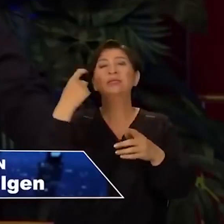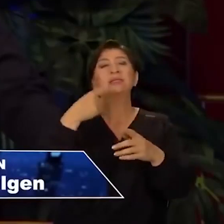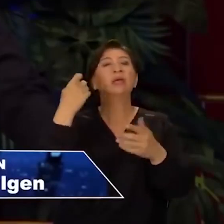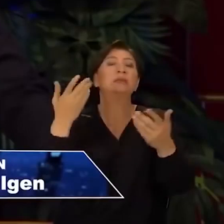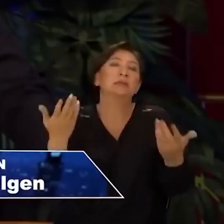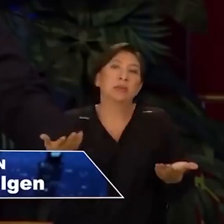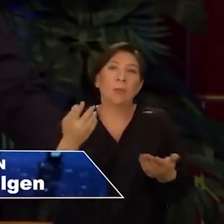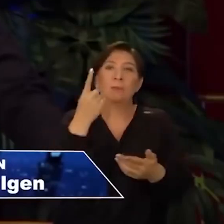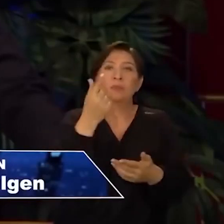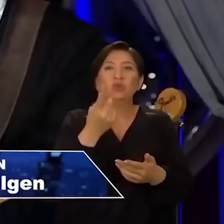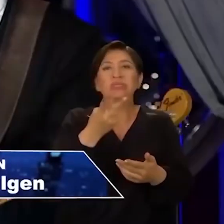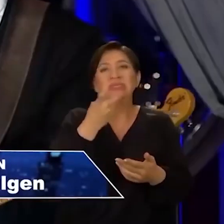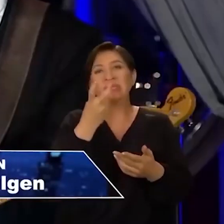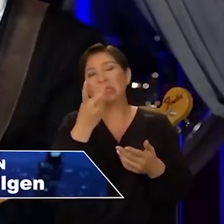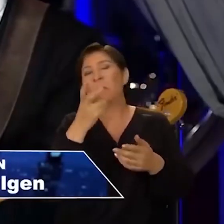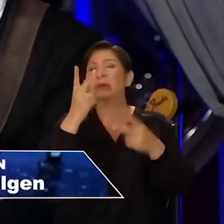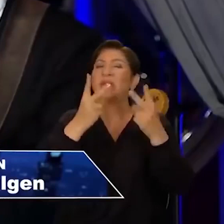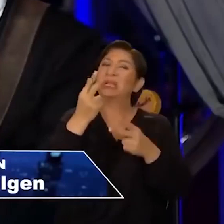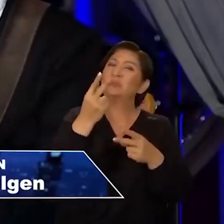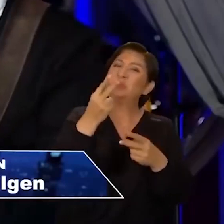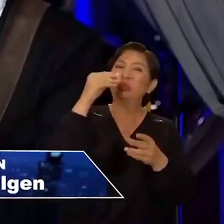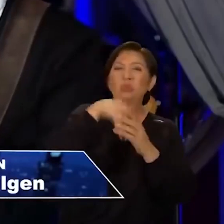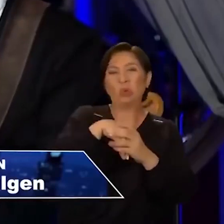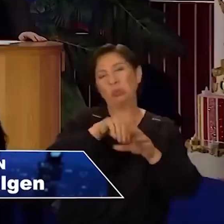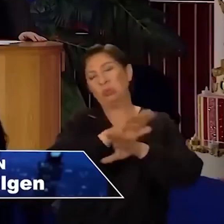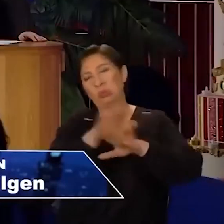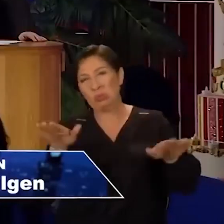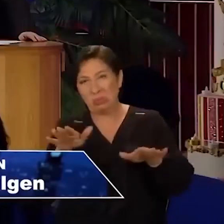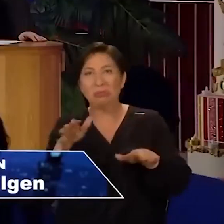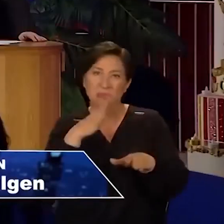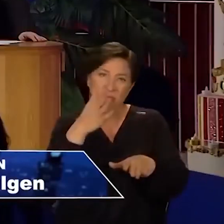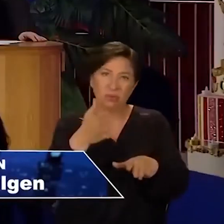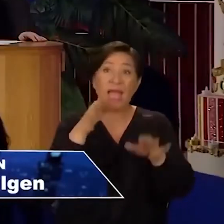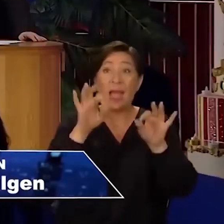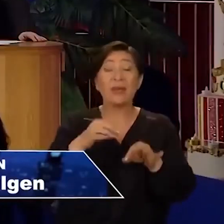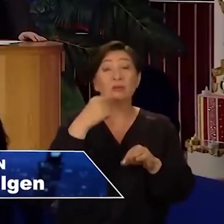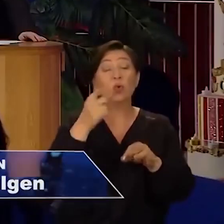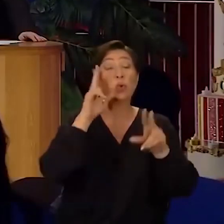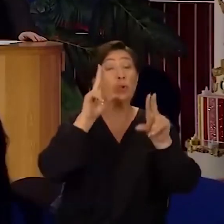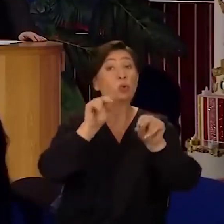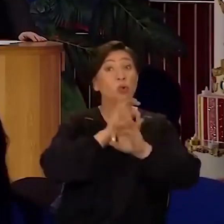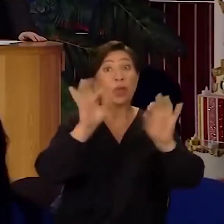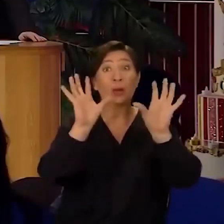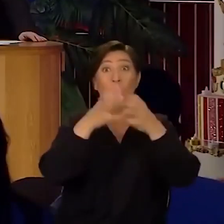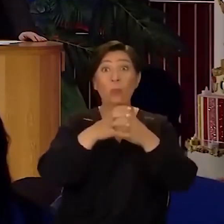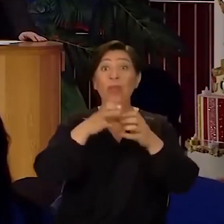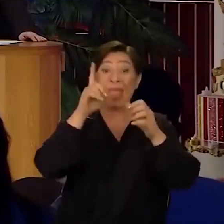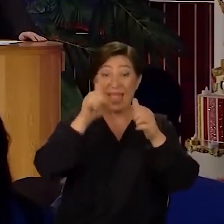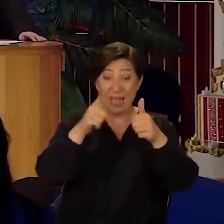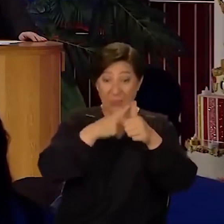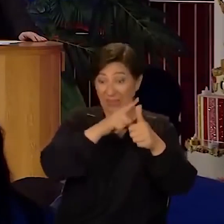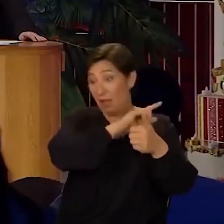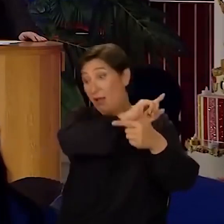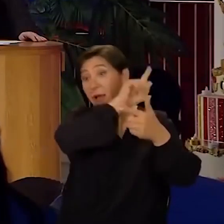Eskiden zaten bir buçuk iki saat Bazen iki buçuk saatte program bitiyordu hemen söyleyelim uykusuzlar Kulübü